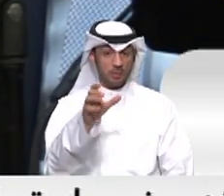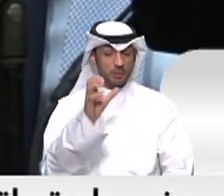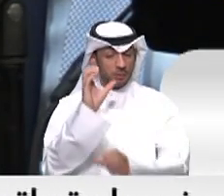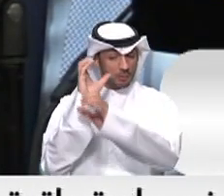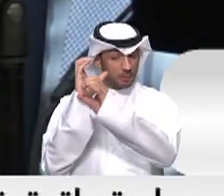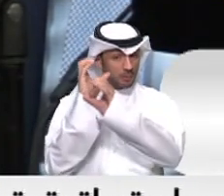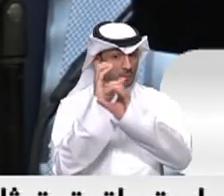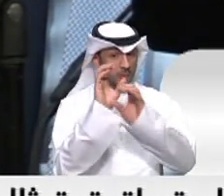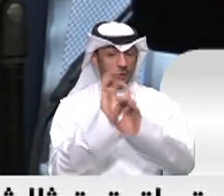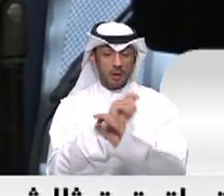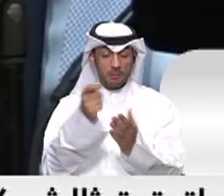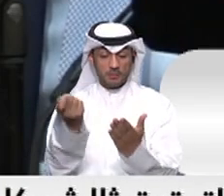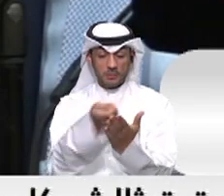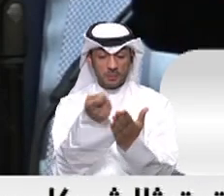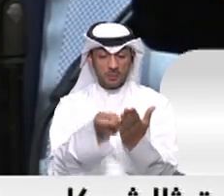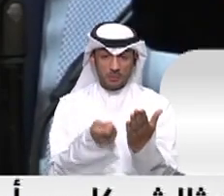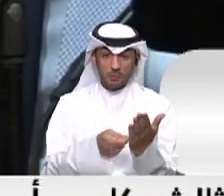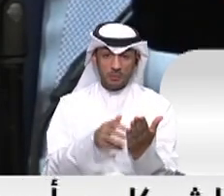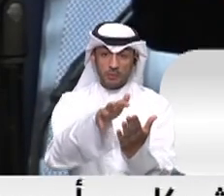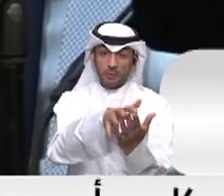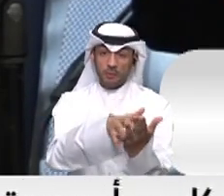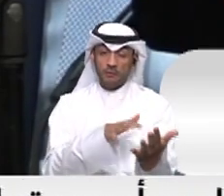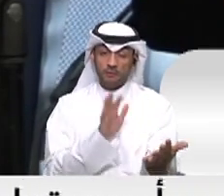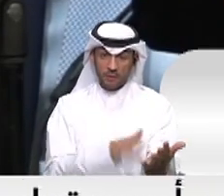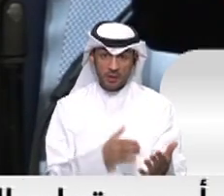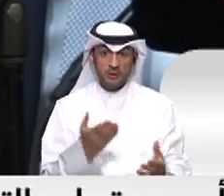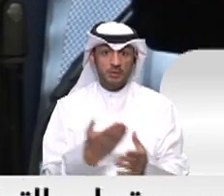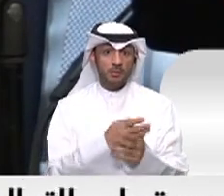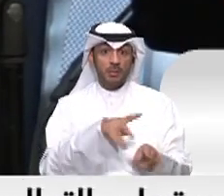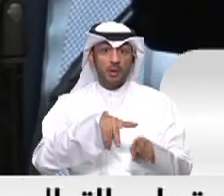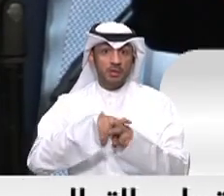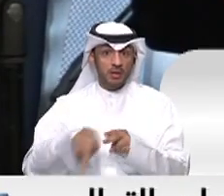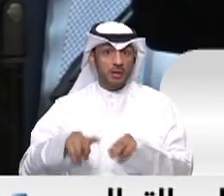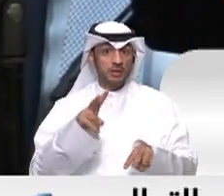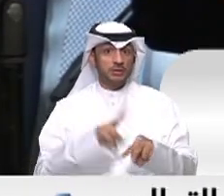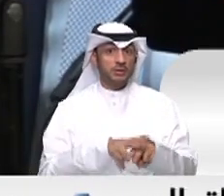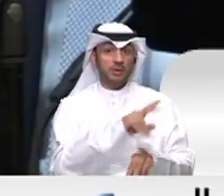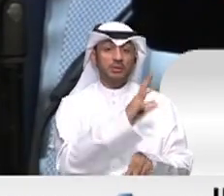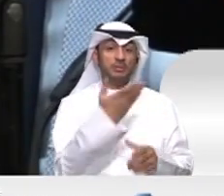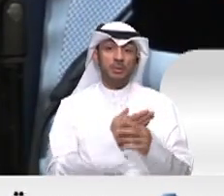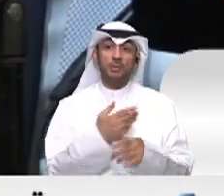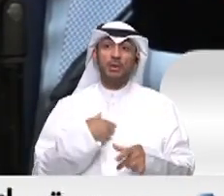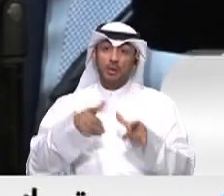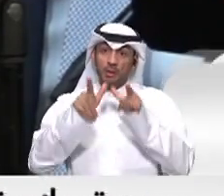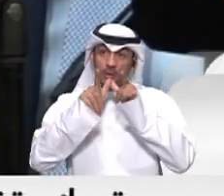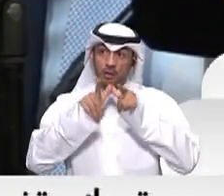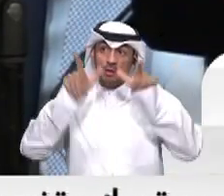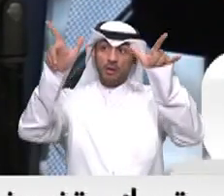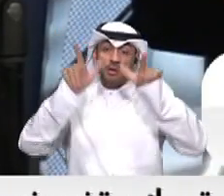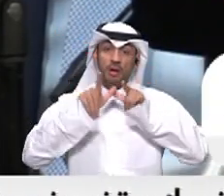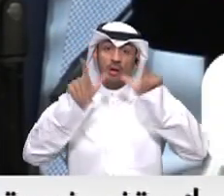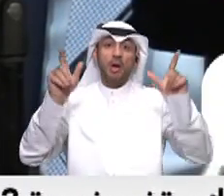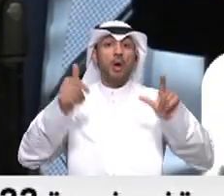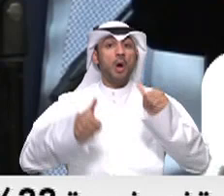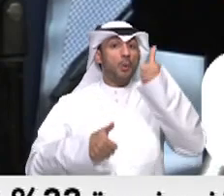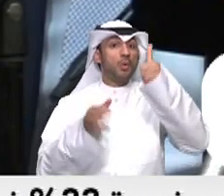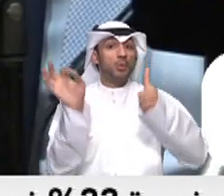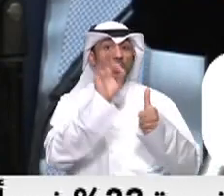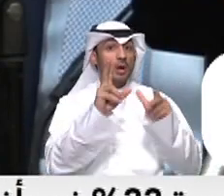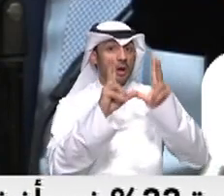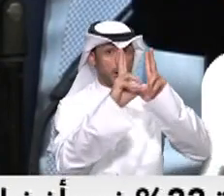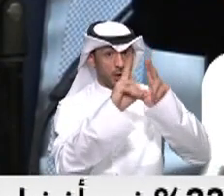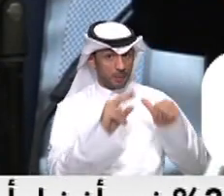هذه الاعتداءات اللي كانت، وكنا عم نطلع الرأي العام في لبنان أولا